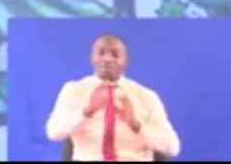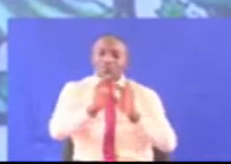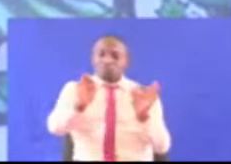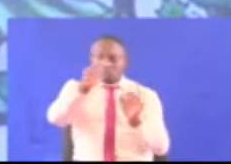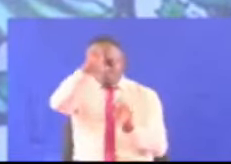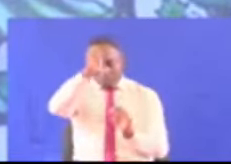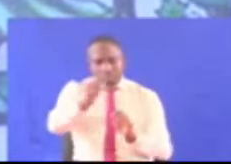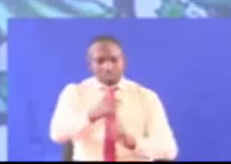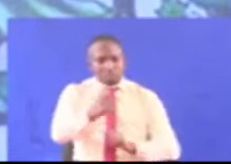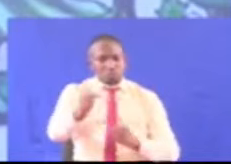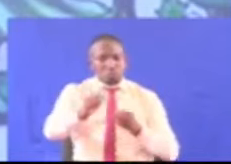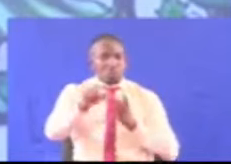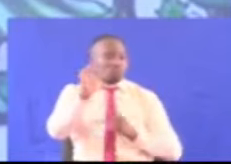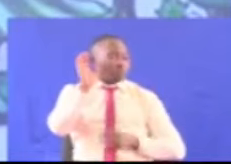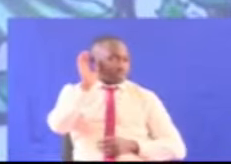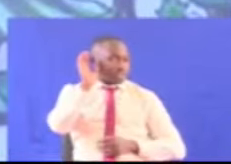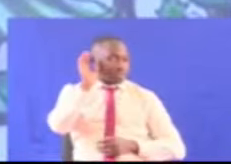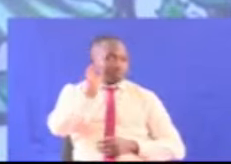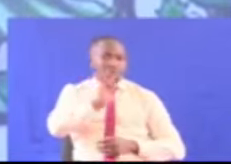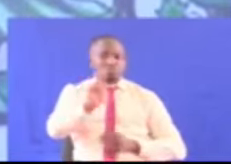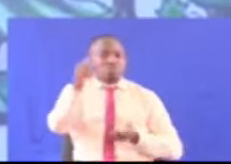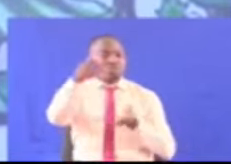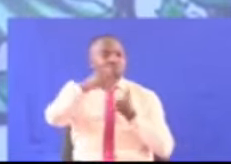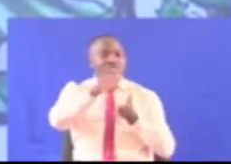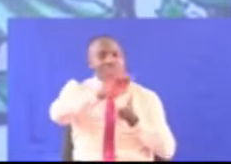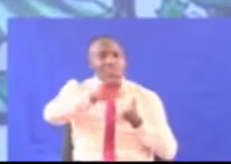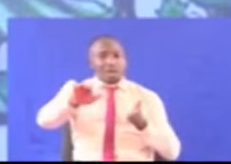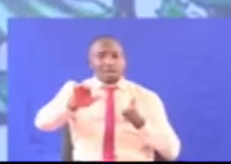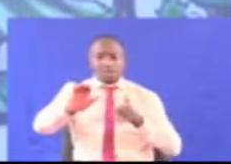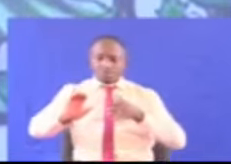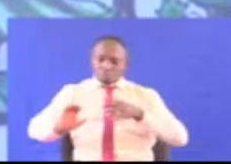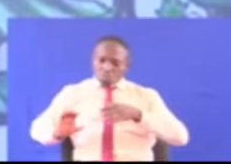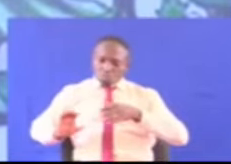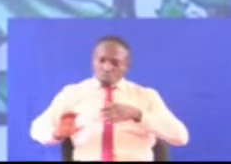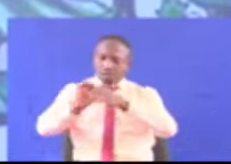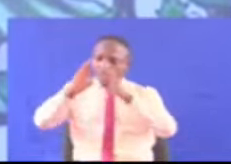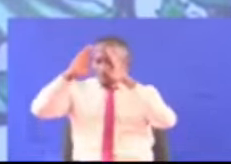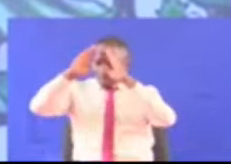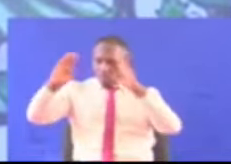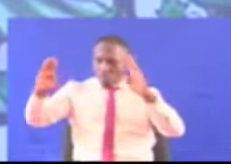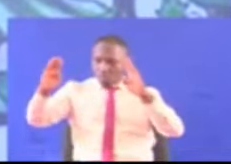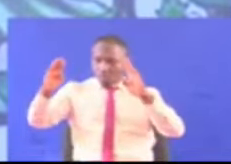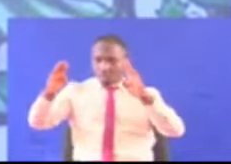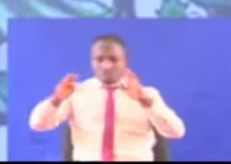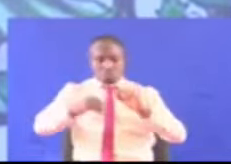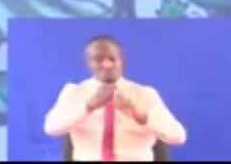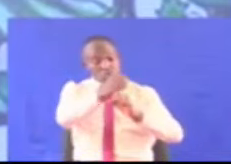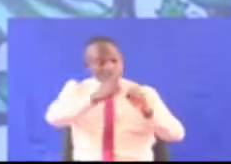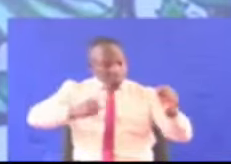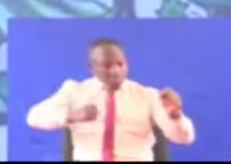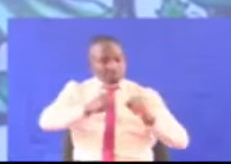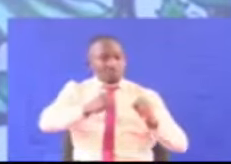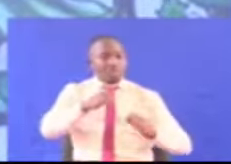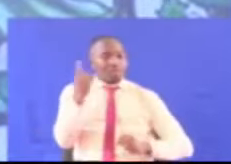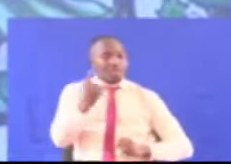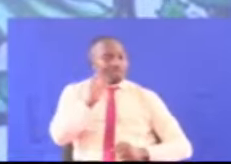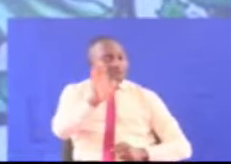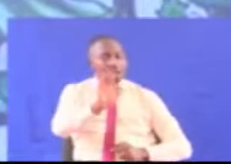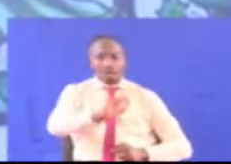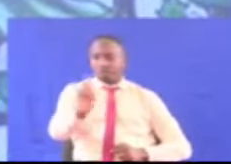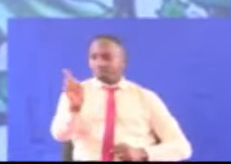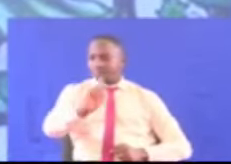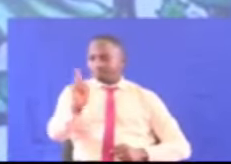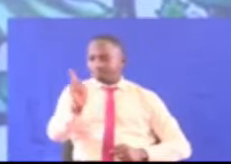heshima, litasikilizwa. Lakini usifike mahali pa kuungana na adui kwa ajili ya kulipiga taifa lako. Usifike